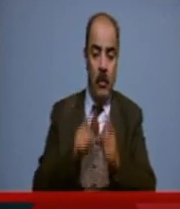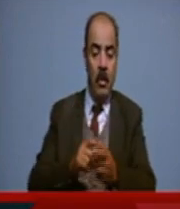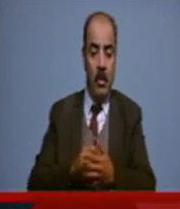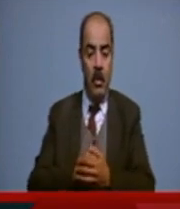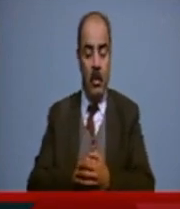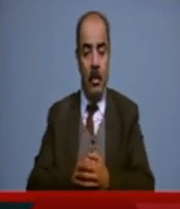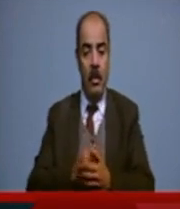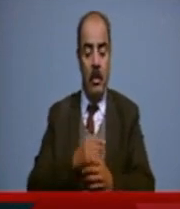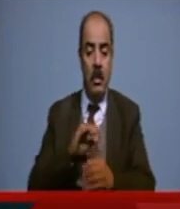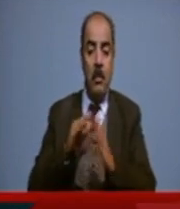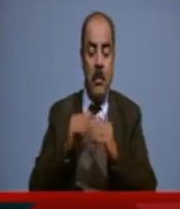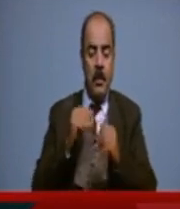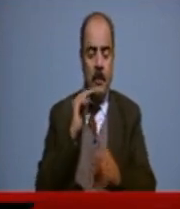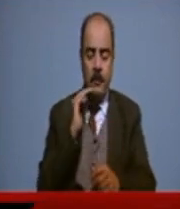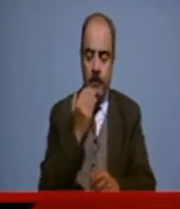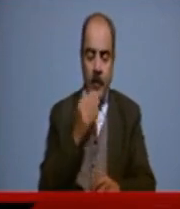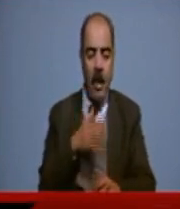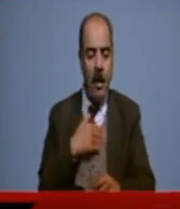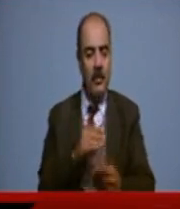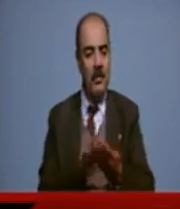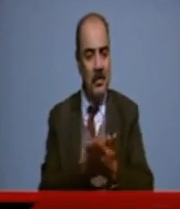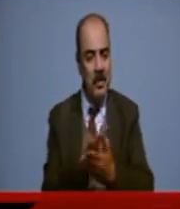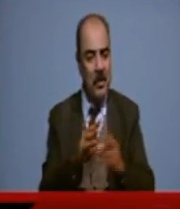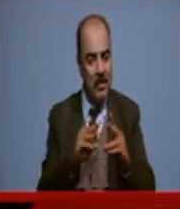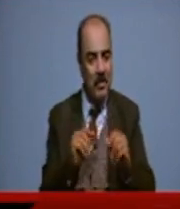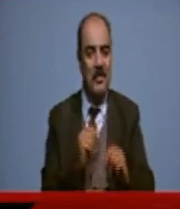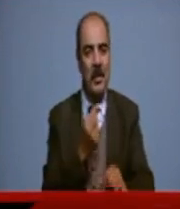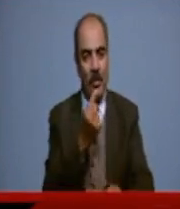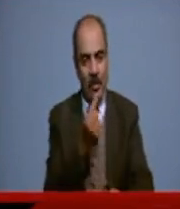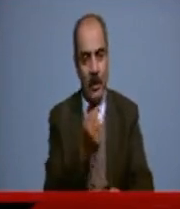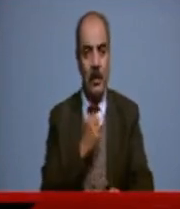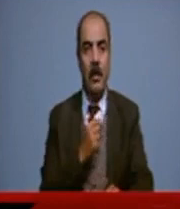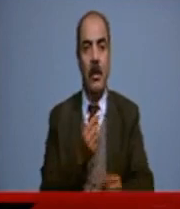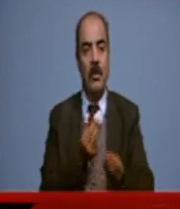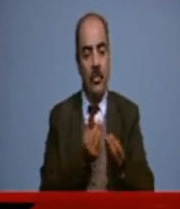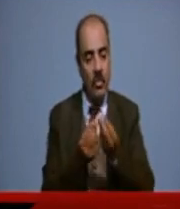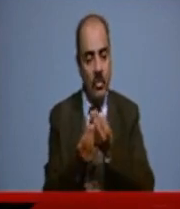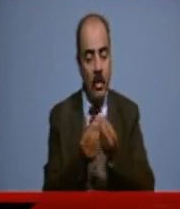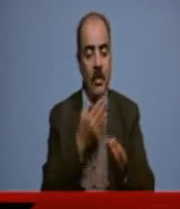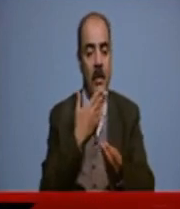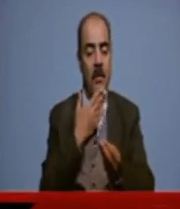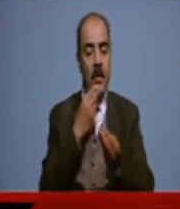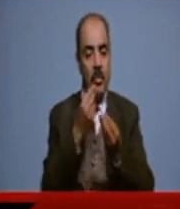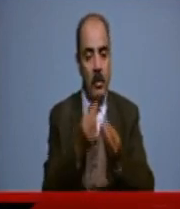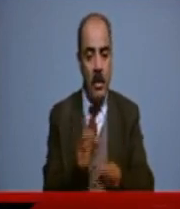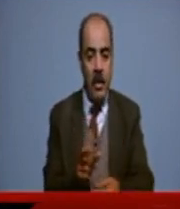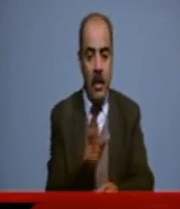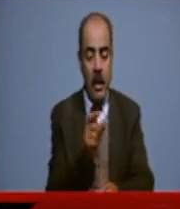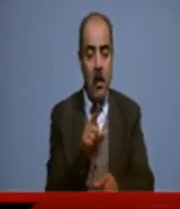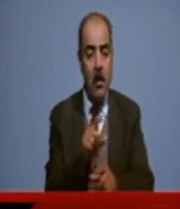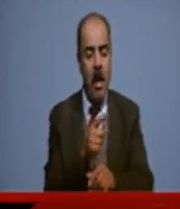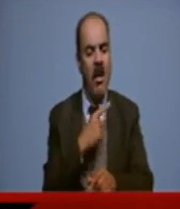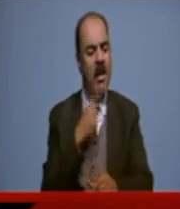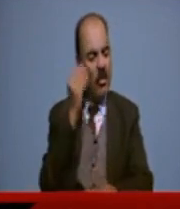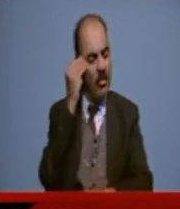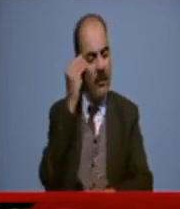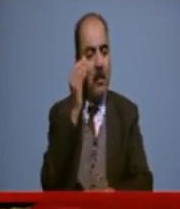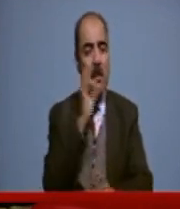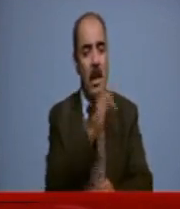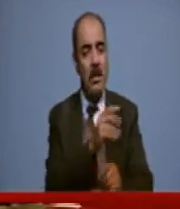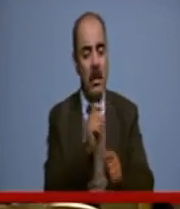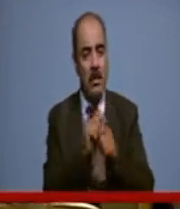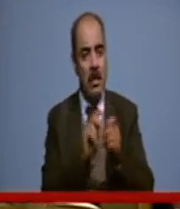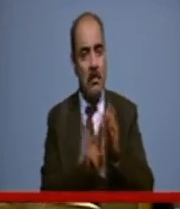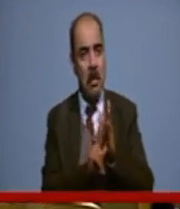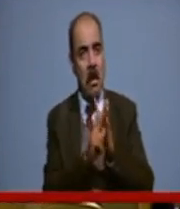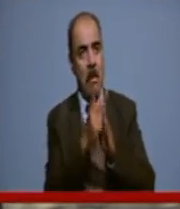والحرص من جانبنا على إيجاد حل مناسب من خلال التفاوض مع أشقائنا الآسيويين. نحن نتفهم ان التنمية